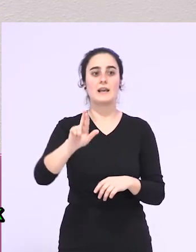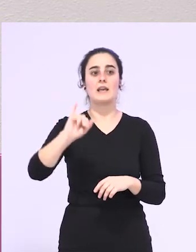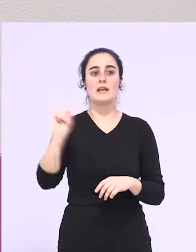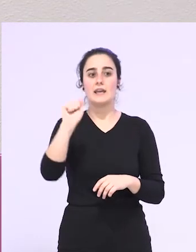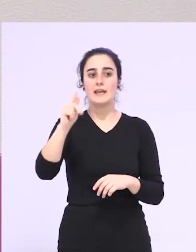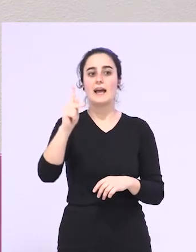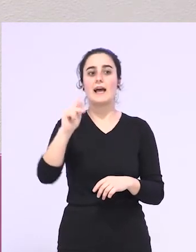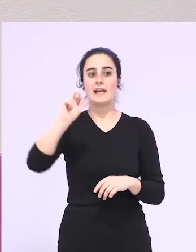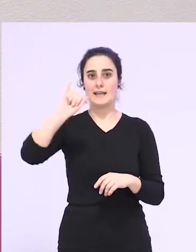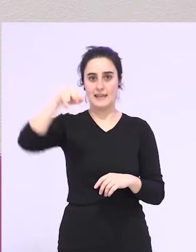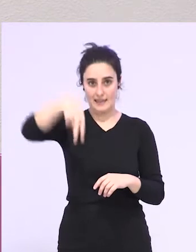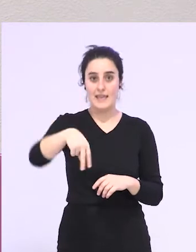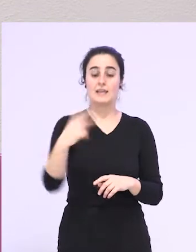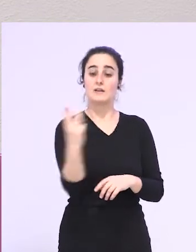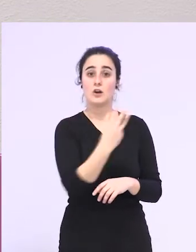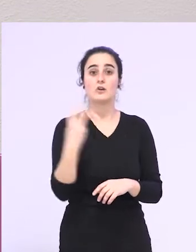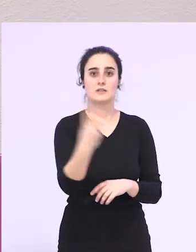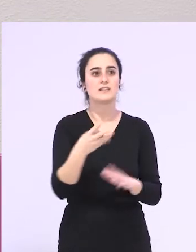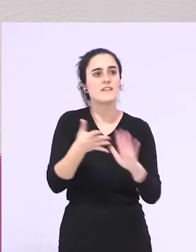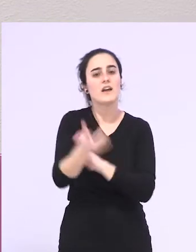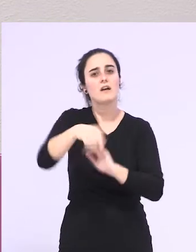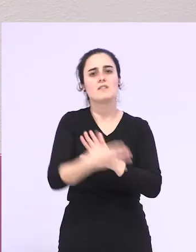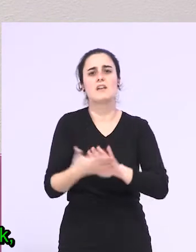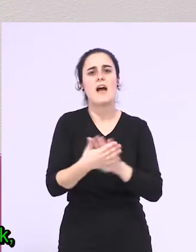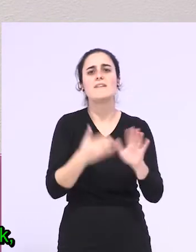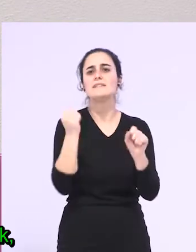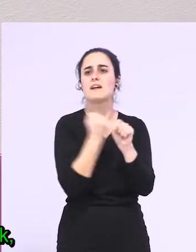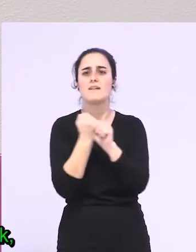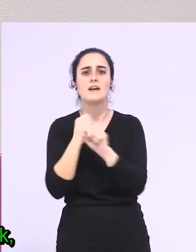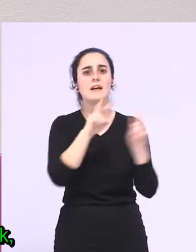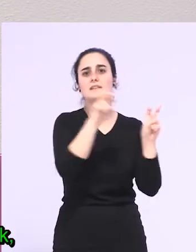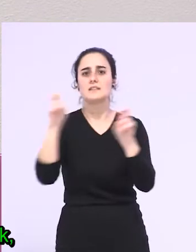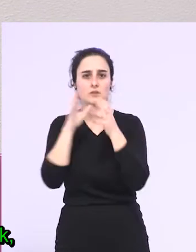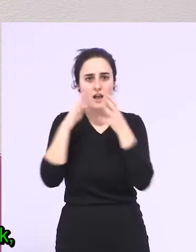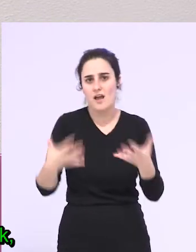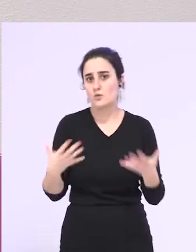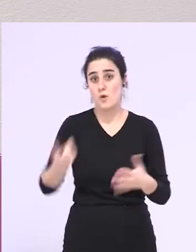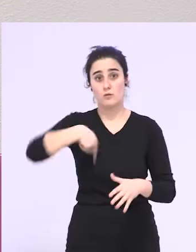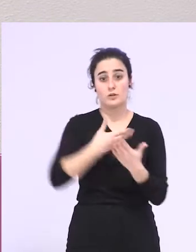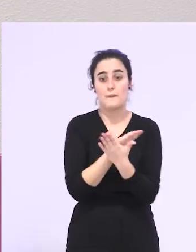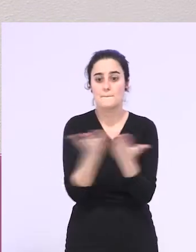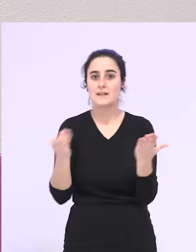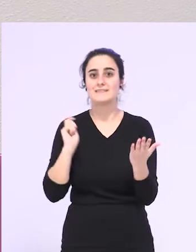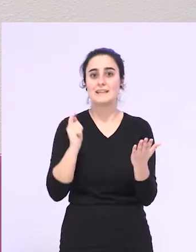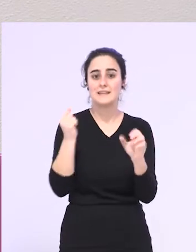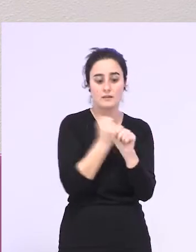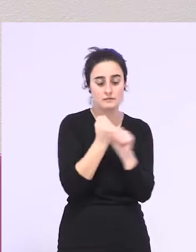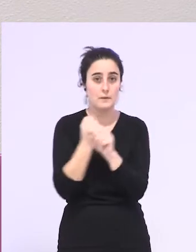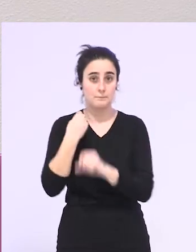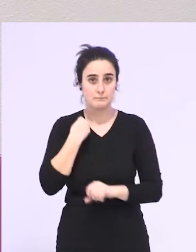idazten du eta balantzen direna izaten dira aktualitateko gaiak, egunkarian egunerokoan landu ditugunak, baina